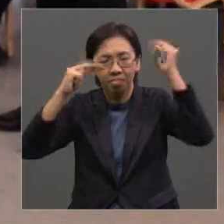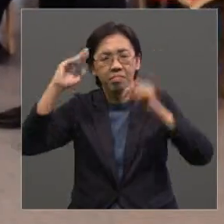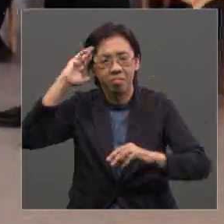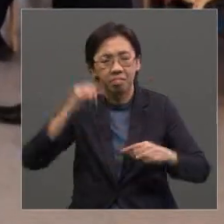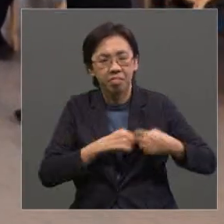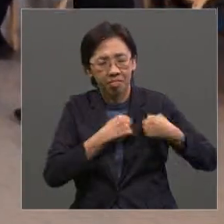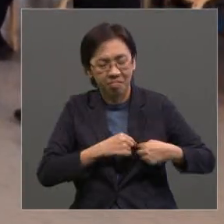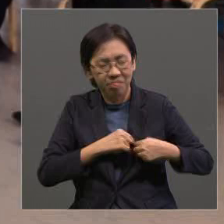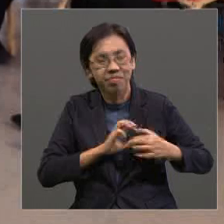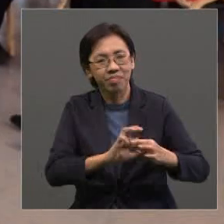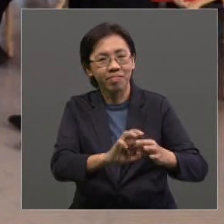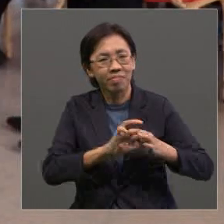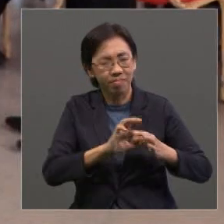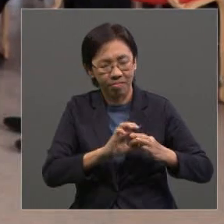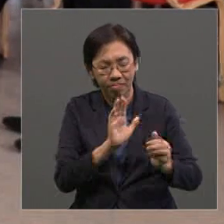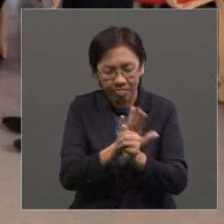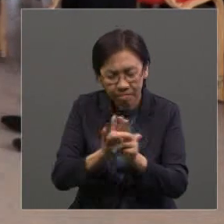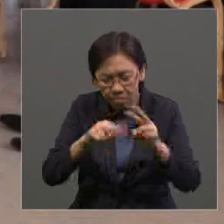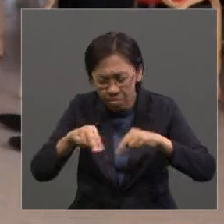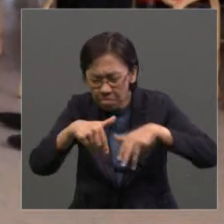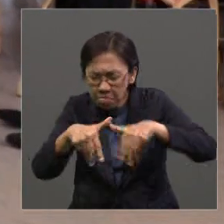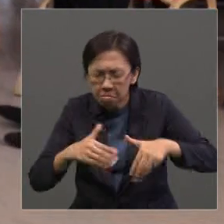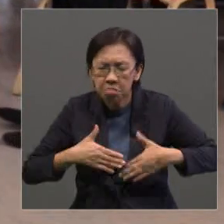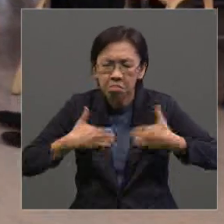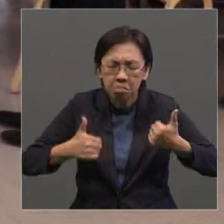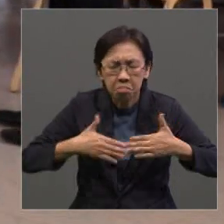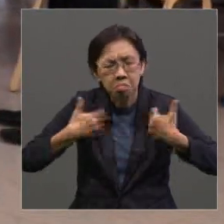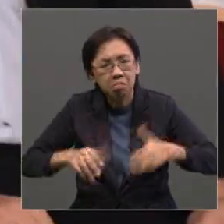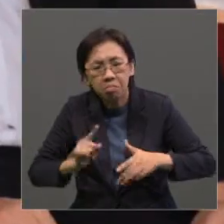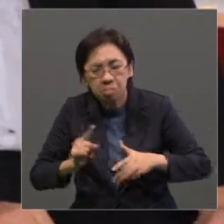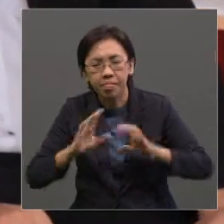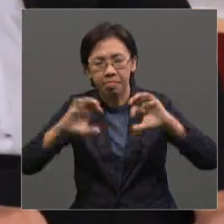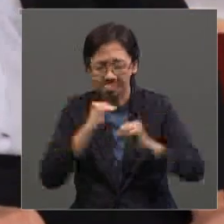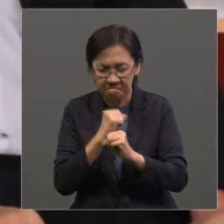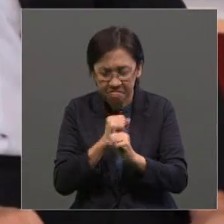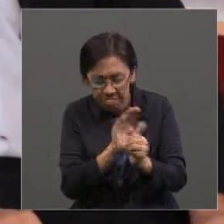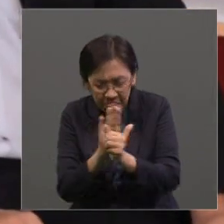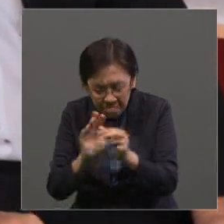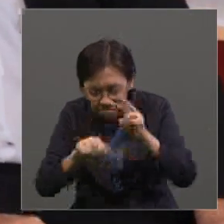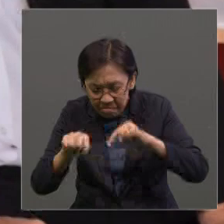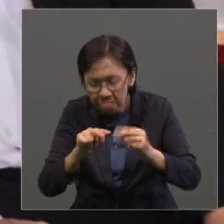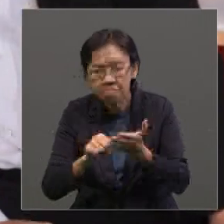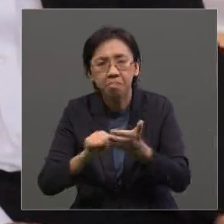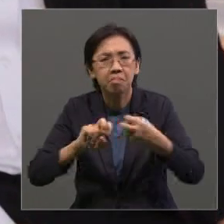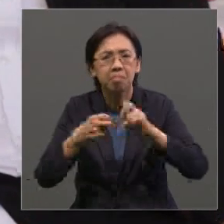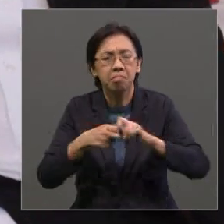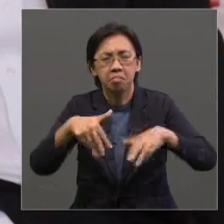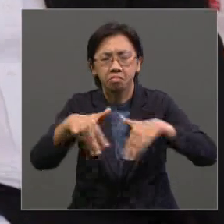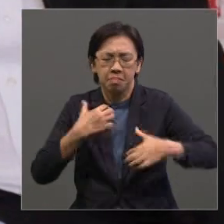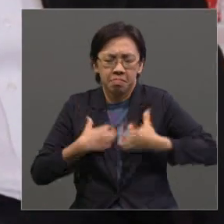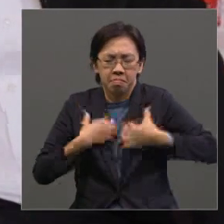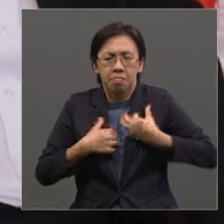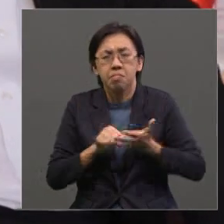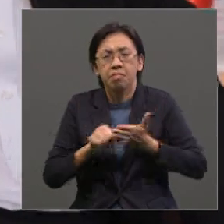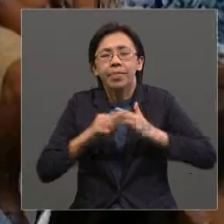ยใจสู่ใจนะเพื่อที่จะมาดูแลทุกสุขของประชาชนในสิ่งที่รัฐบาลได้ทำไว้เพื่อแก้ปัญหาและบรรเทาความเดือดร้อนให้ประชา